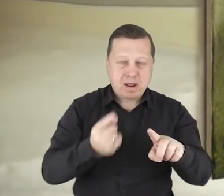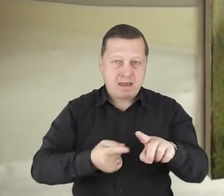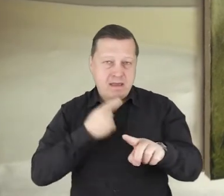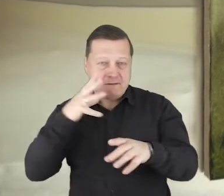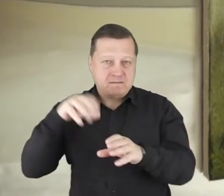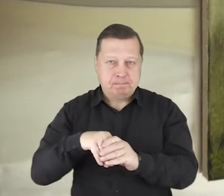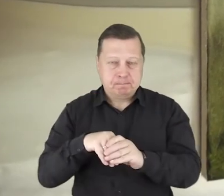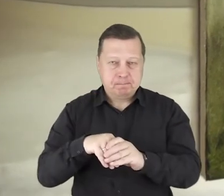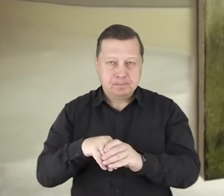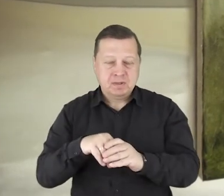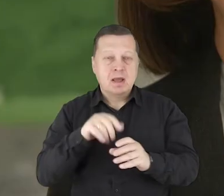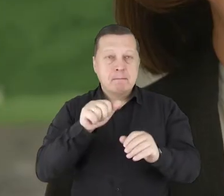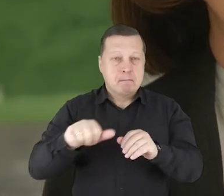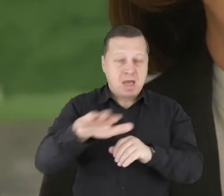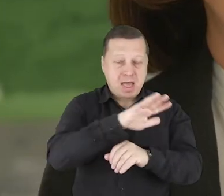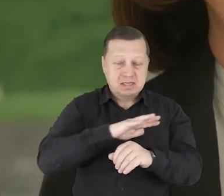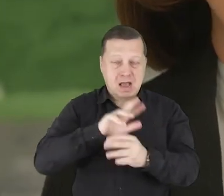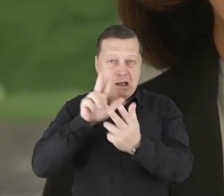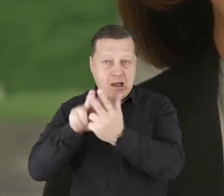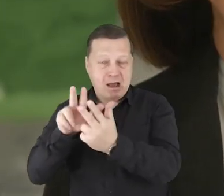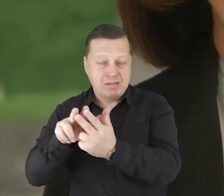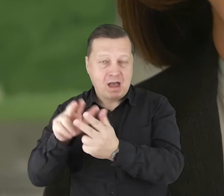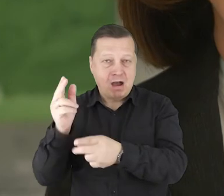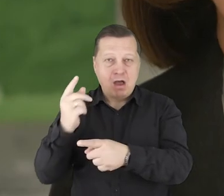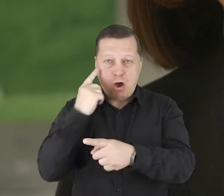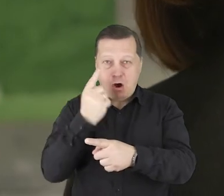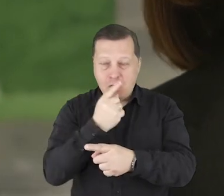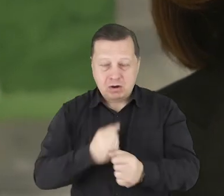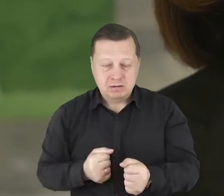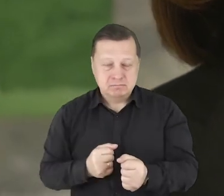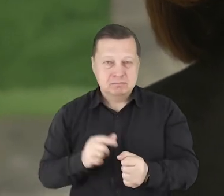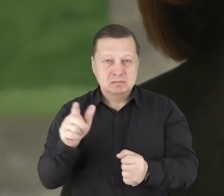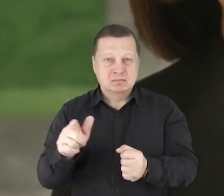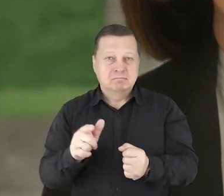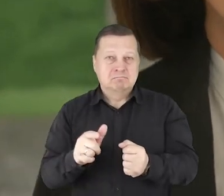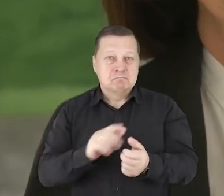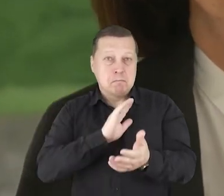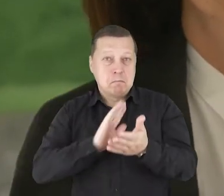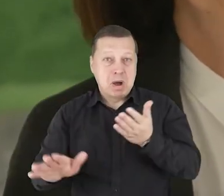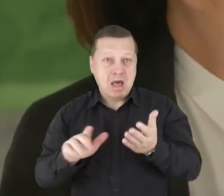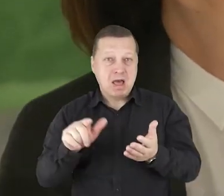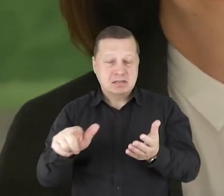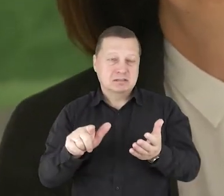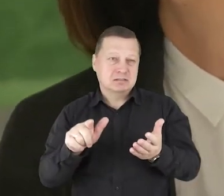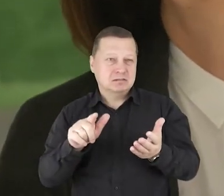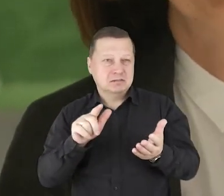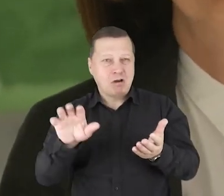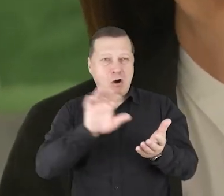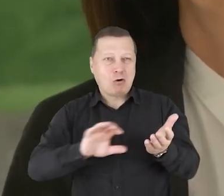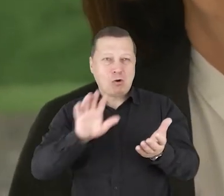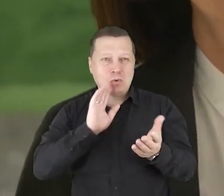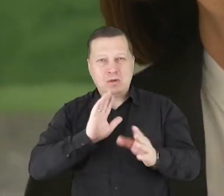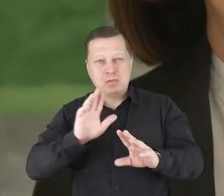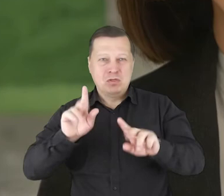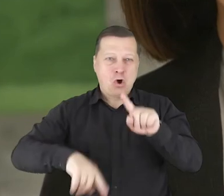i języka. Taki pejzaż atakujący oko, pejzaż, którego nie da się oglądać niewinnie,